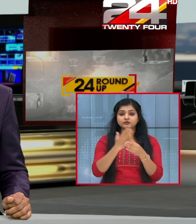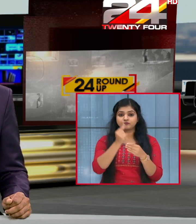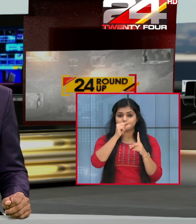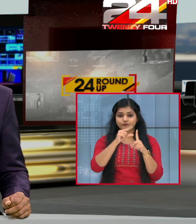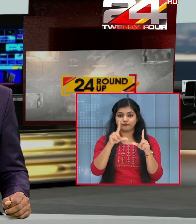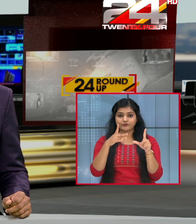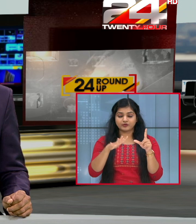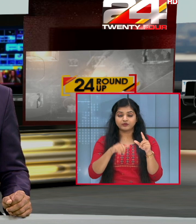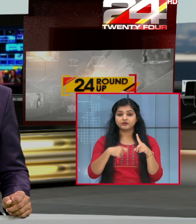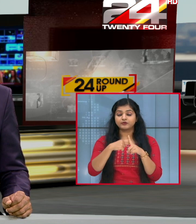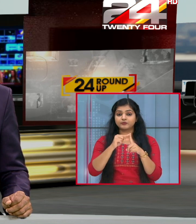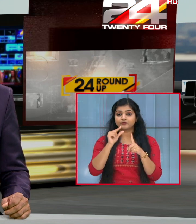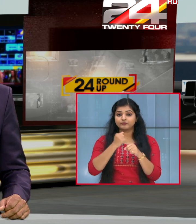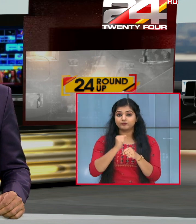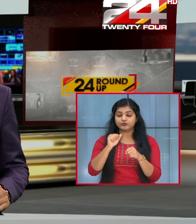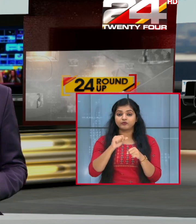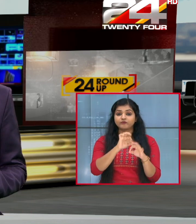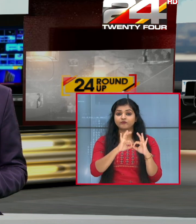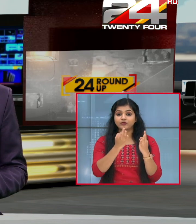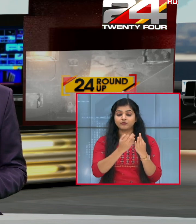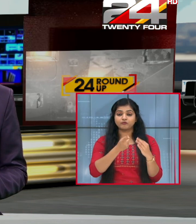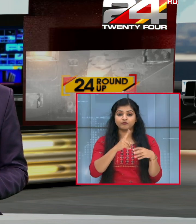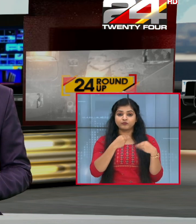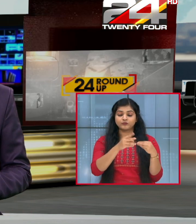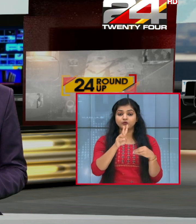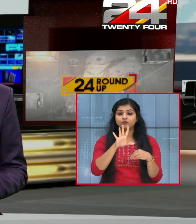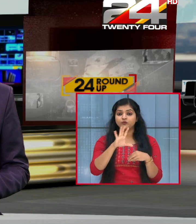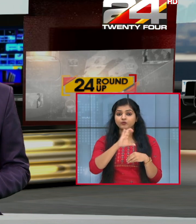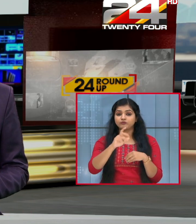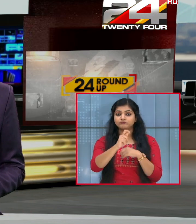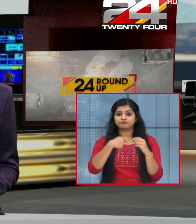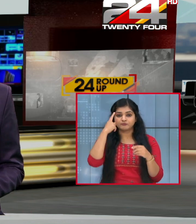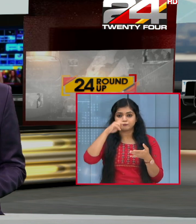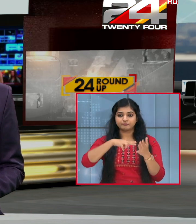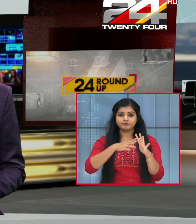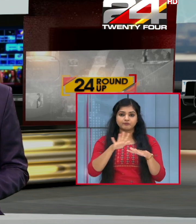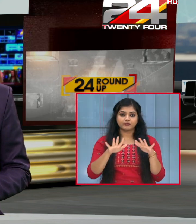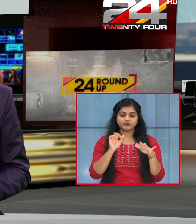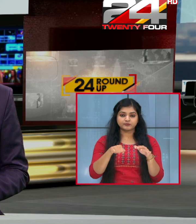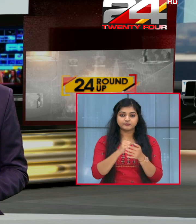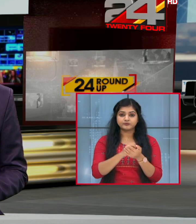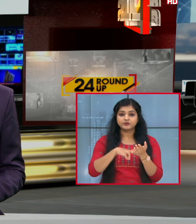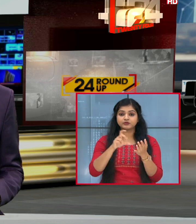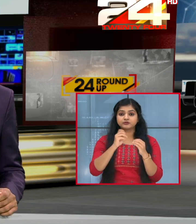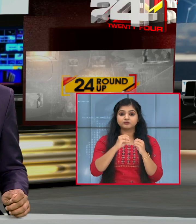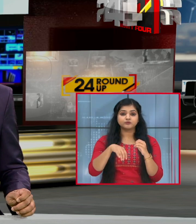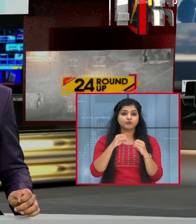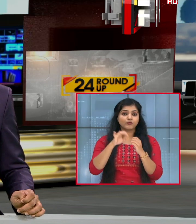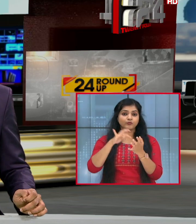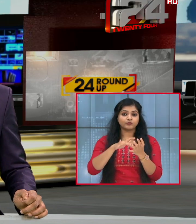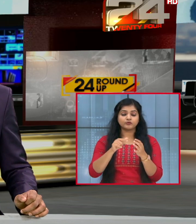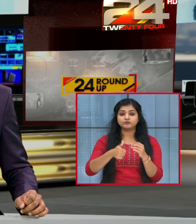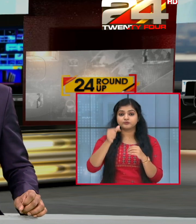ആര്യൻ ഖാന്റെ കുടുംബത്തെ ഭീഷണിപ്പെടുത്തി 25 കോടി രൂപ തട്ടാൻ പദ്ധതിയിട്ടു. ഇതിൽ NCB മുംബൈ സോൺ മുൻ മേധാവി സമീർ